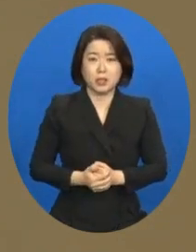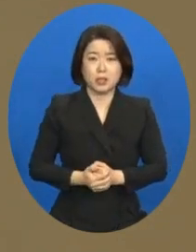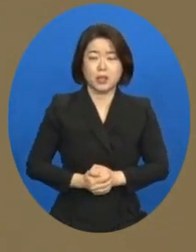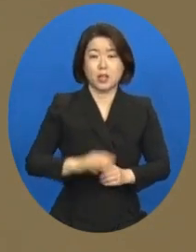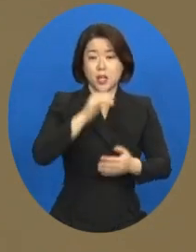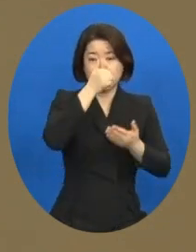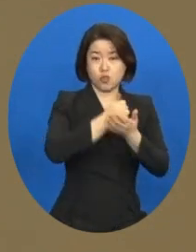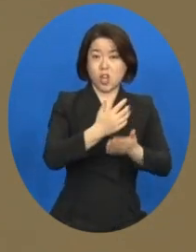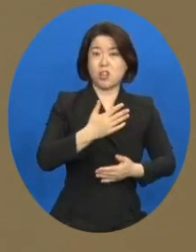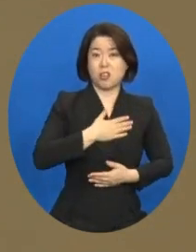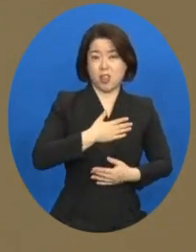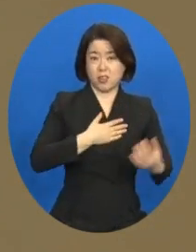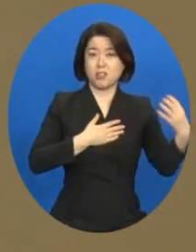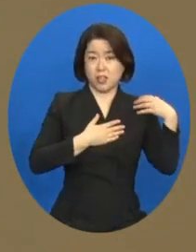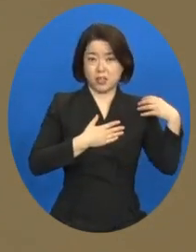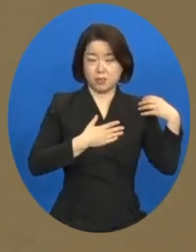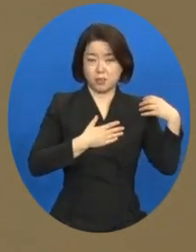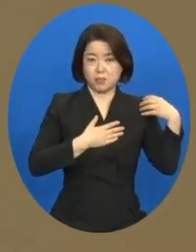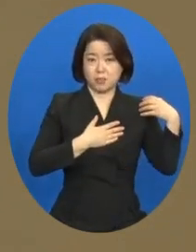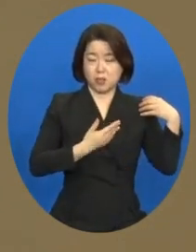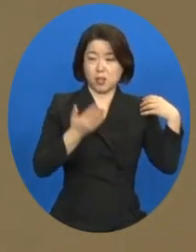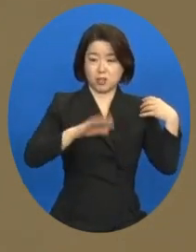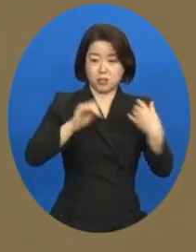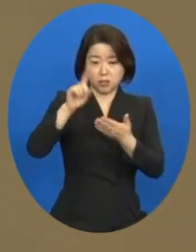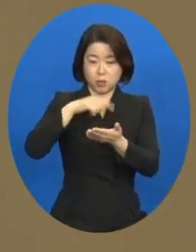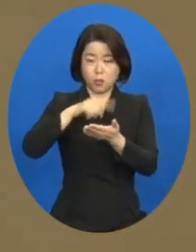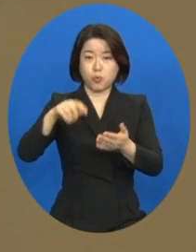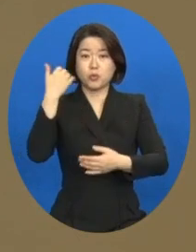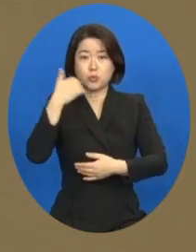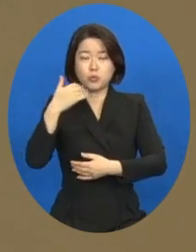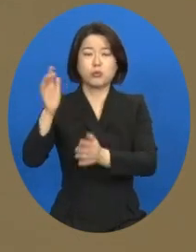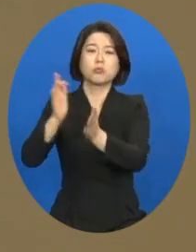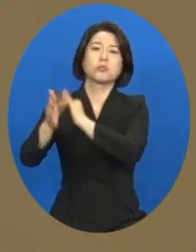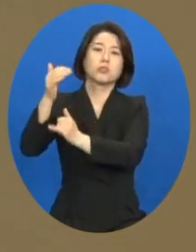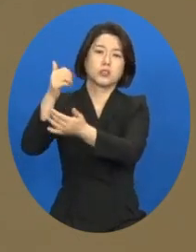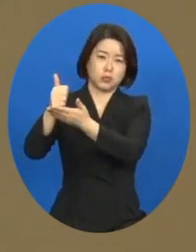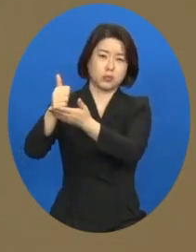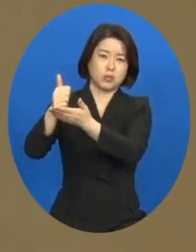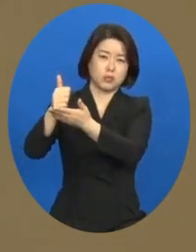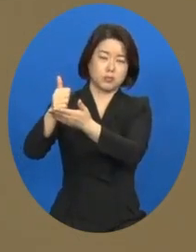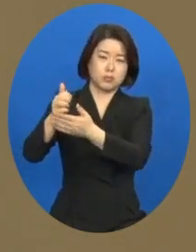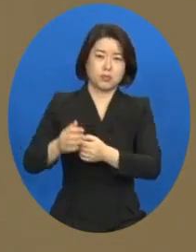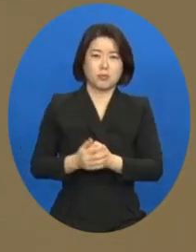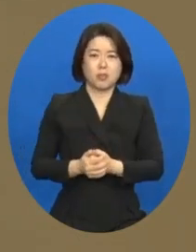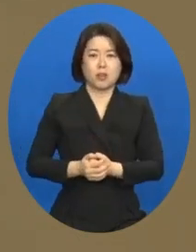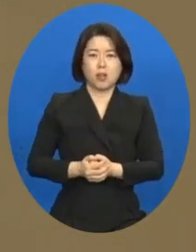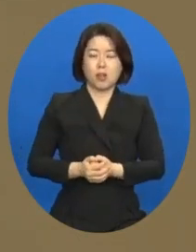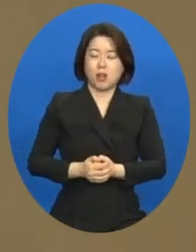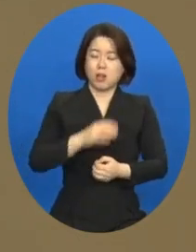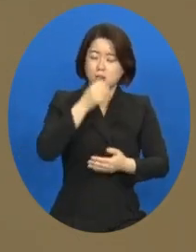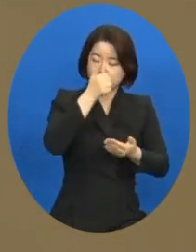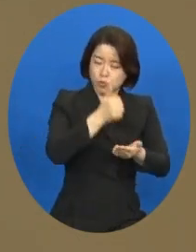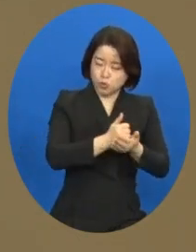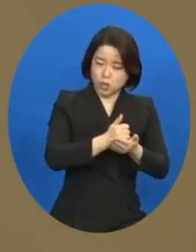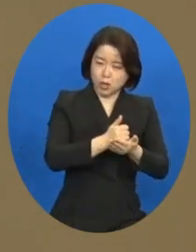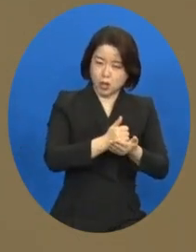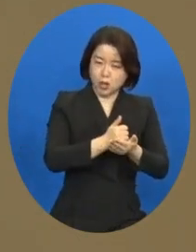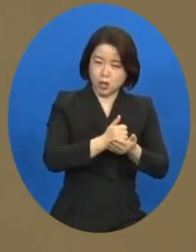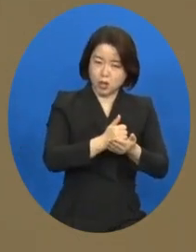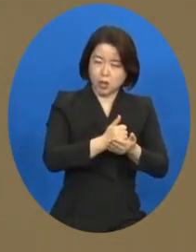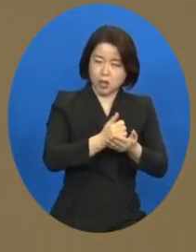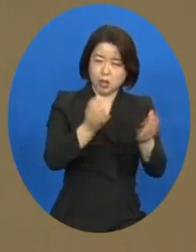죄는 내가 지었는데 죄값은 예수님이 지셨어요. 아니, 세상에 죄가 속죄함을